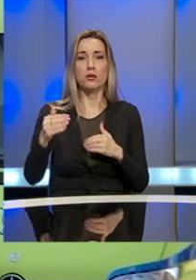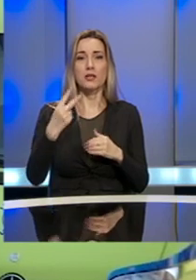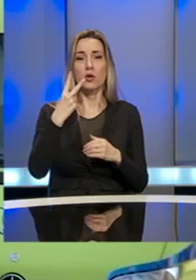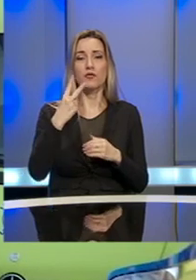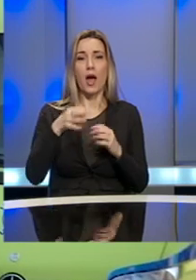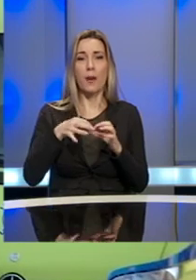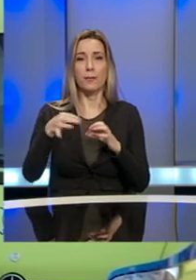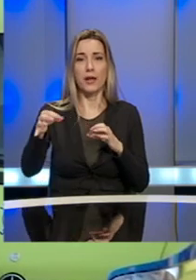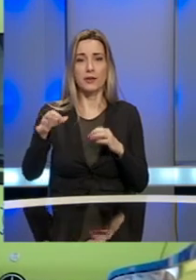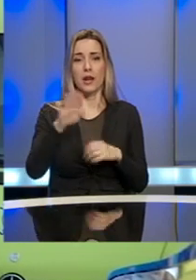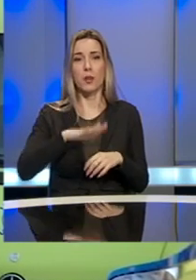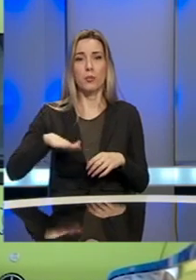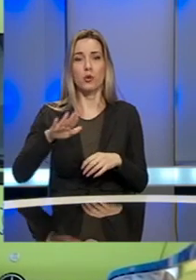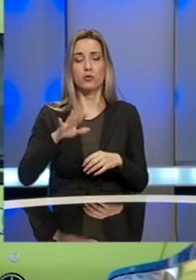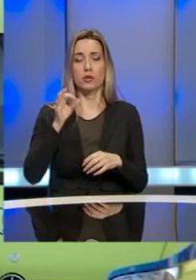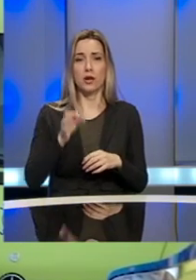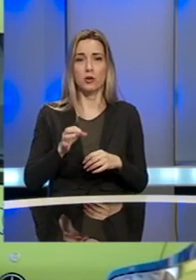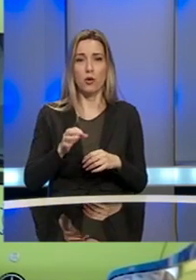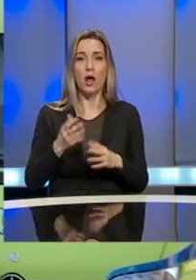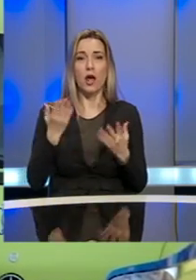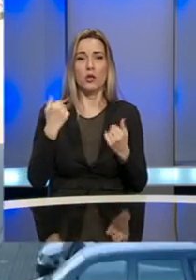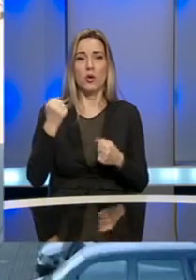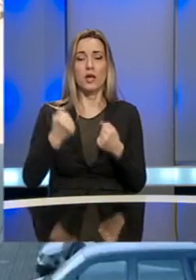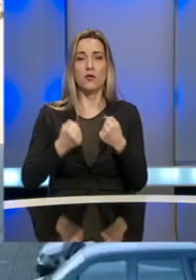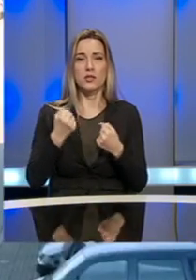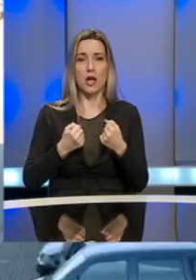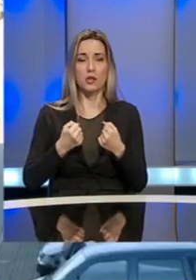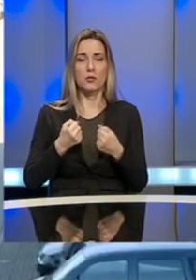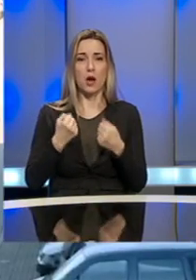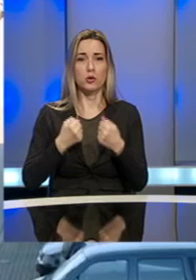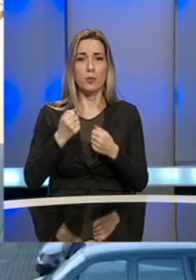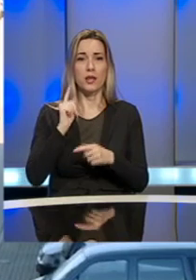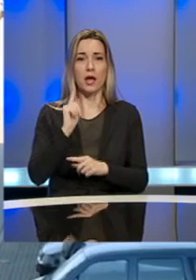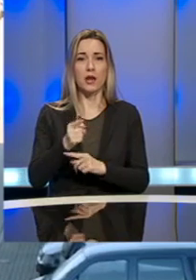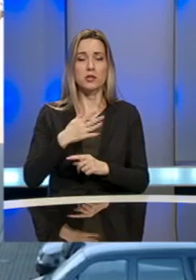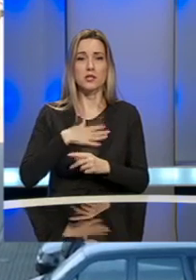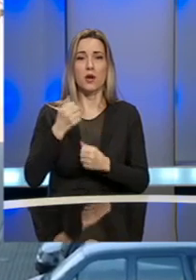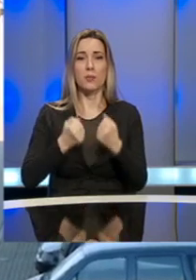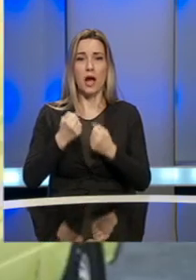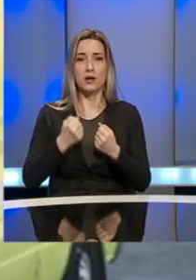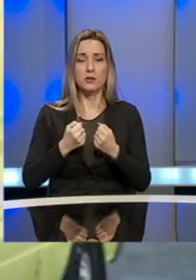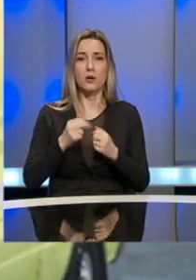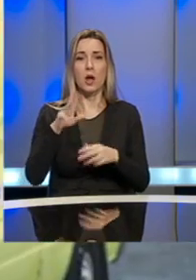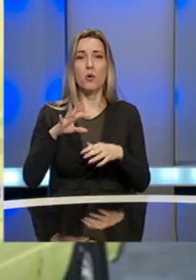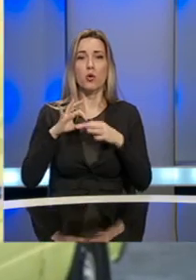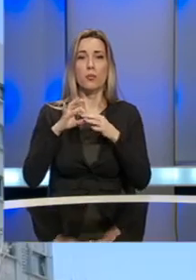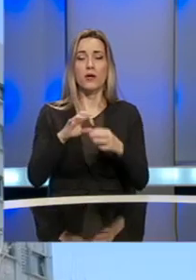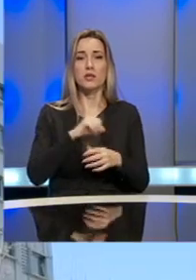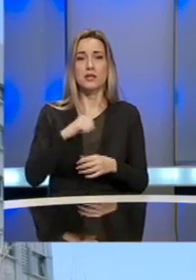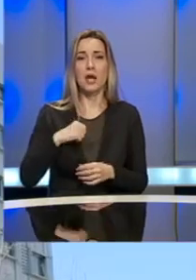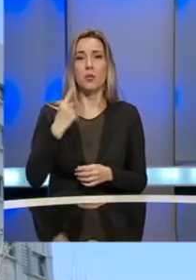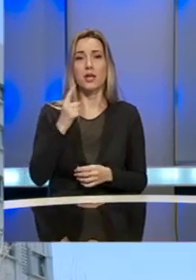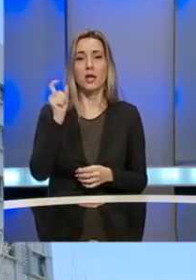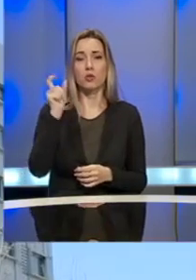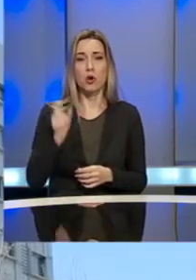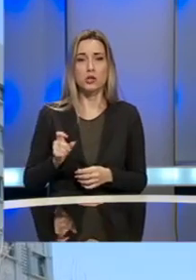2 metra na području cijelog kantona, dok je vozačima automobila naređeno da u svojim vozilima mogu prevoziti samo jednu